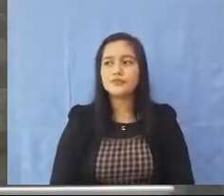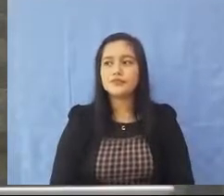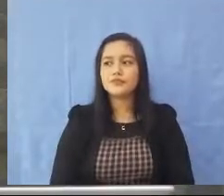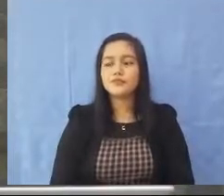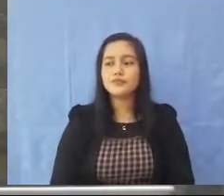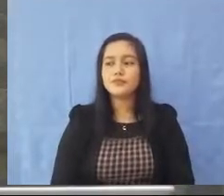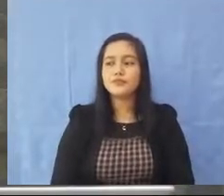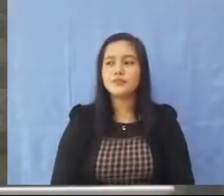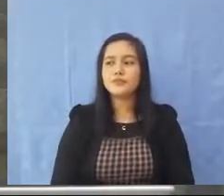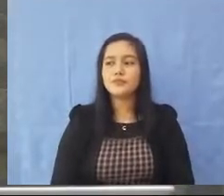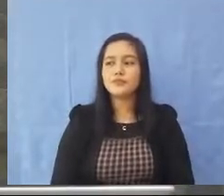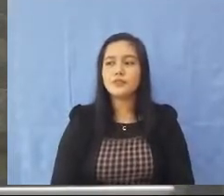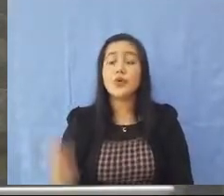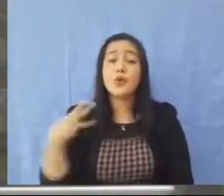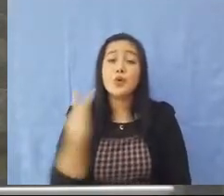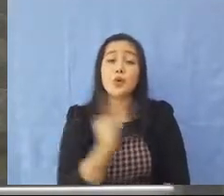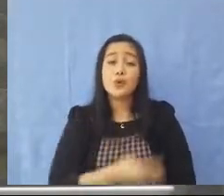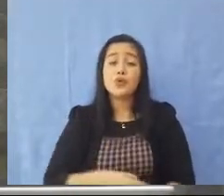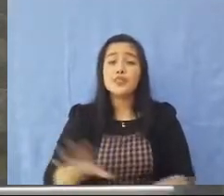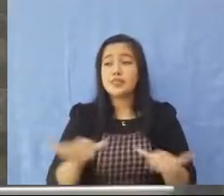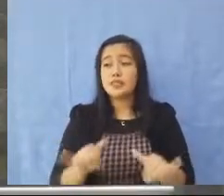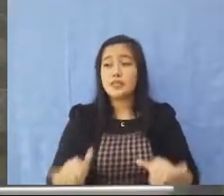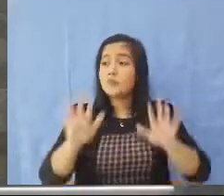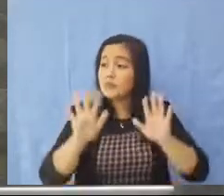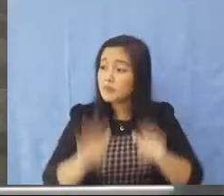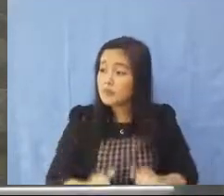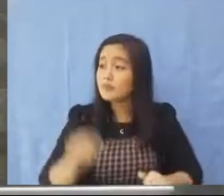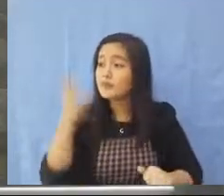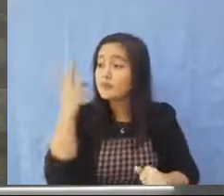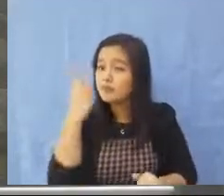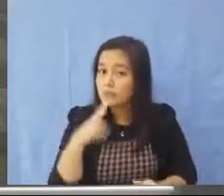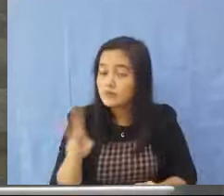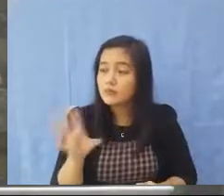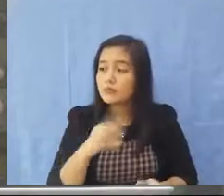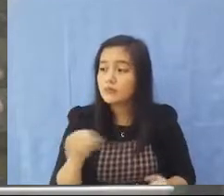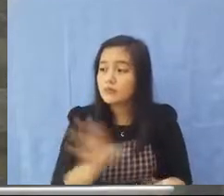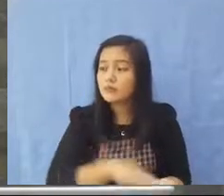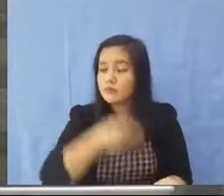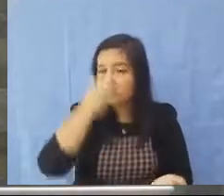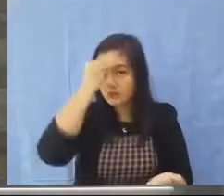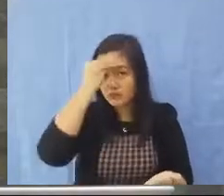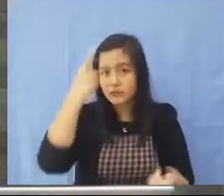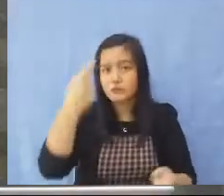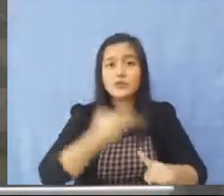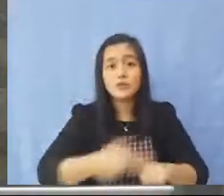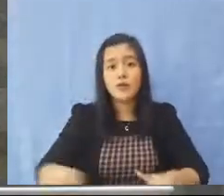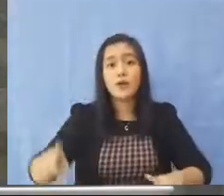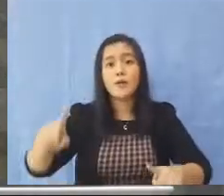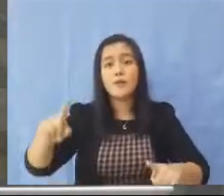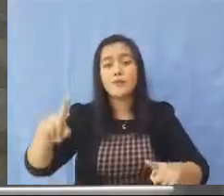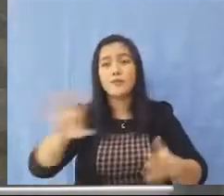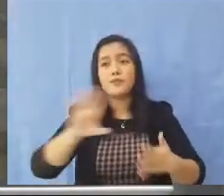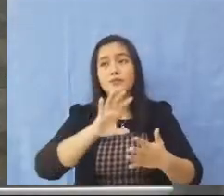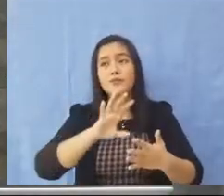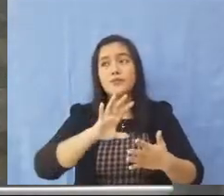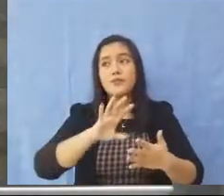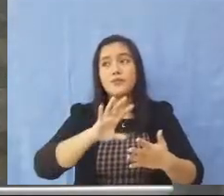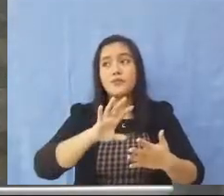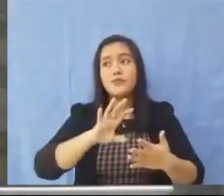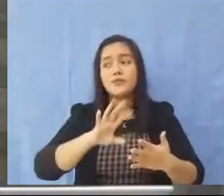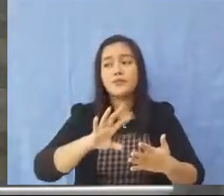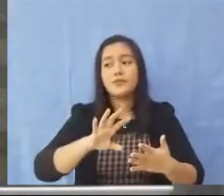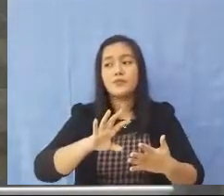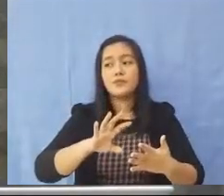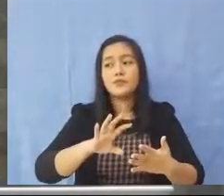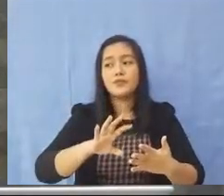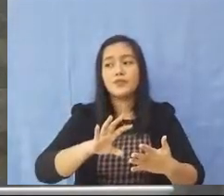po natin yung huge events na sa first 11 chapters, binanggit ko na po yan sa inyo, biographies ng major